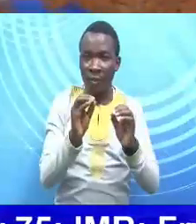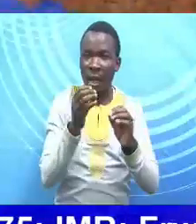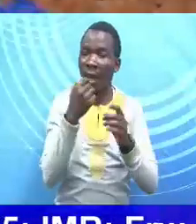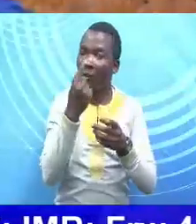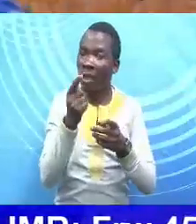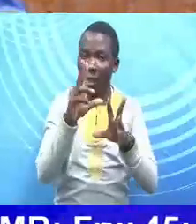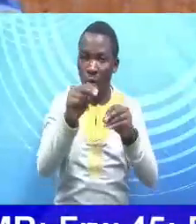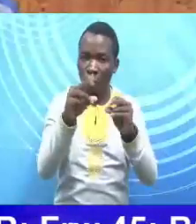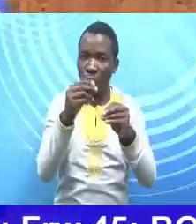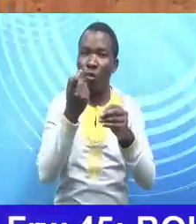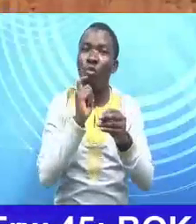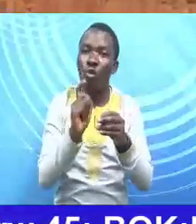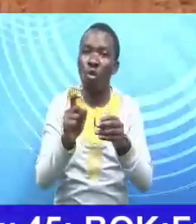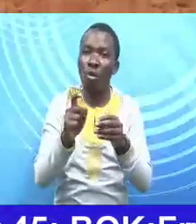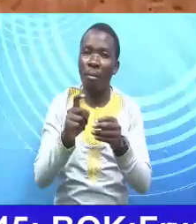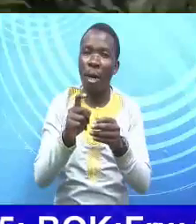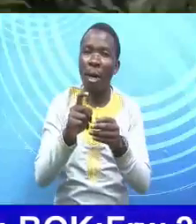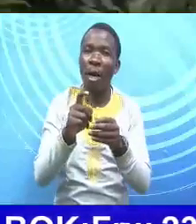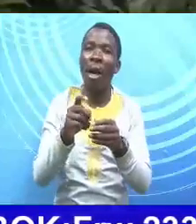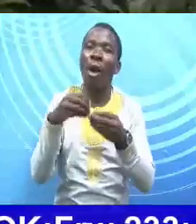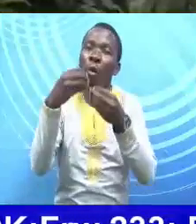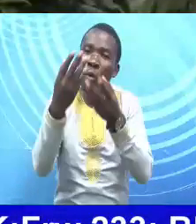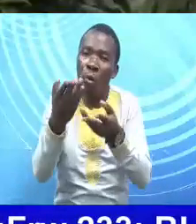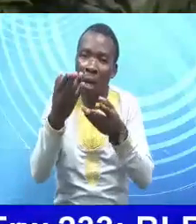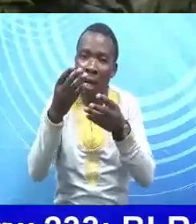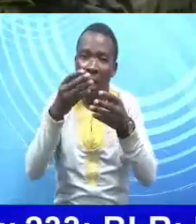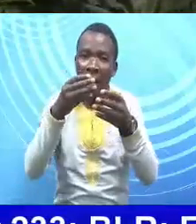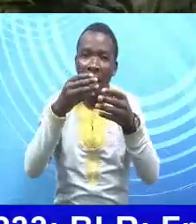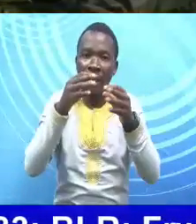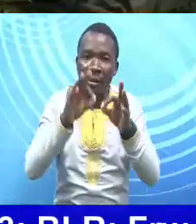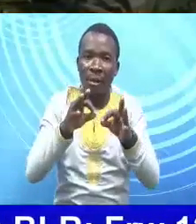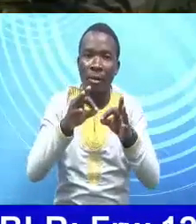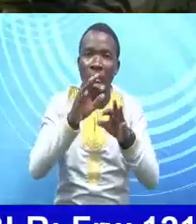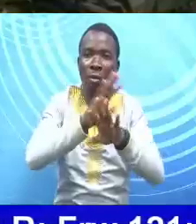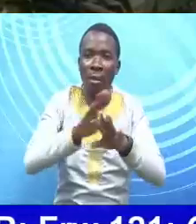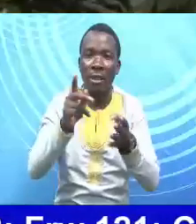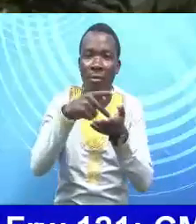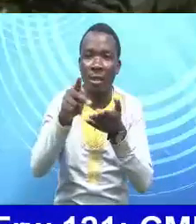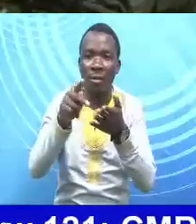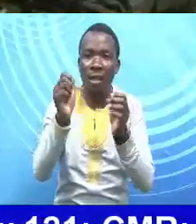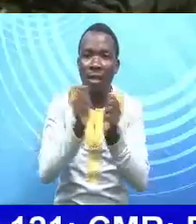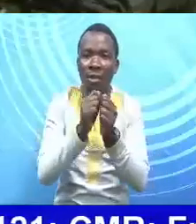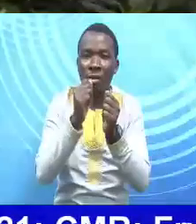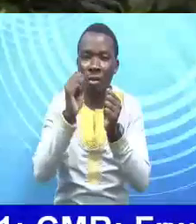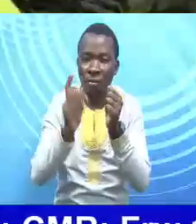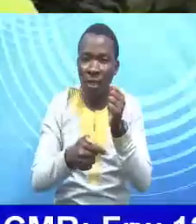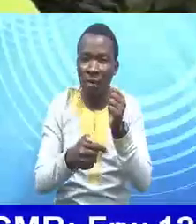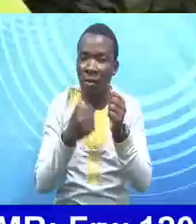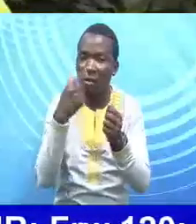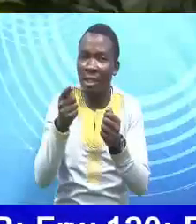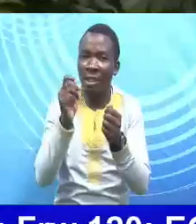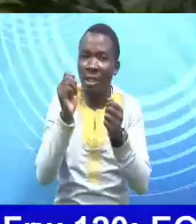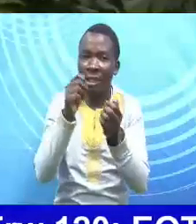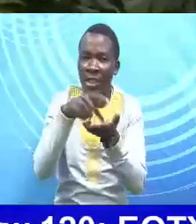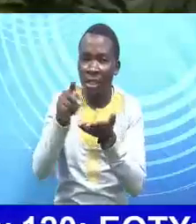bintu n'igare umpaye ibihumbi icumi aba se ibihumbi icumi ni iby'iki kuko byemewe nawe ati se ko hari mbonye imodoka yaburarirwa